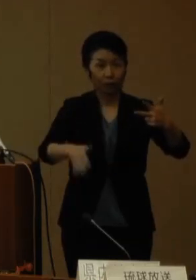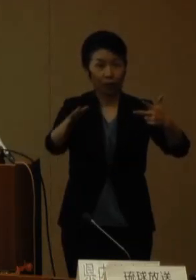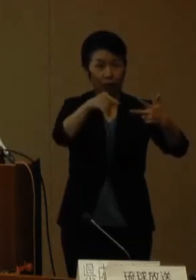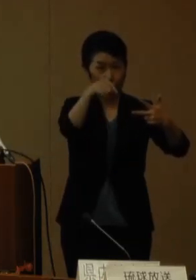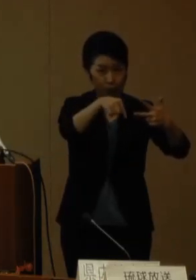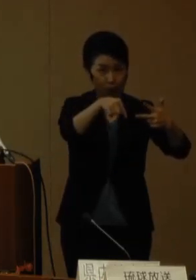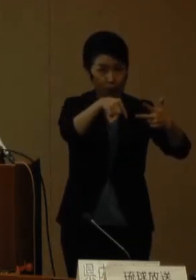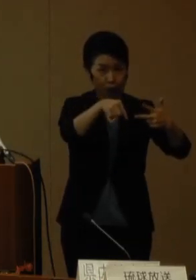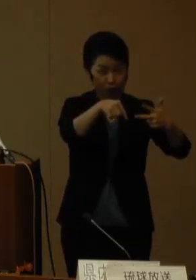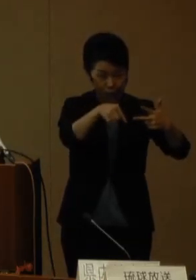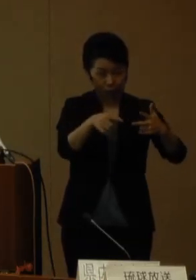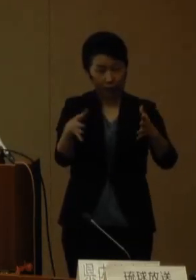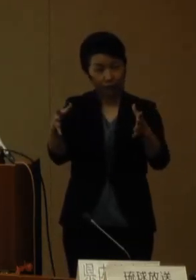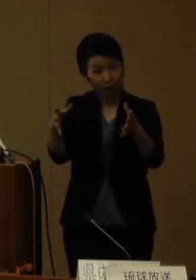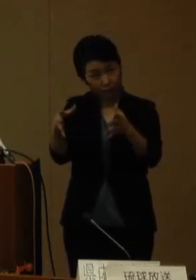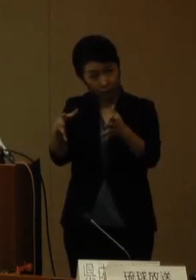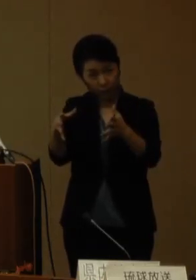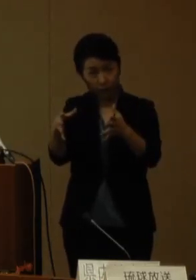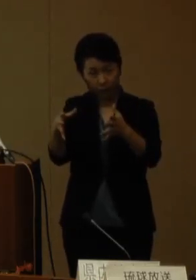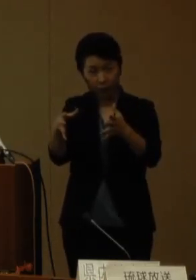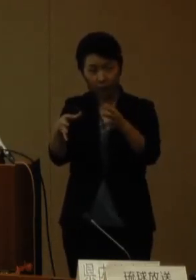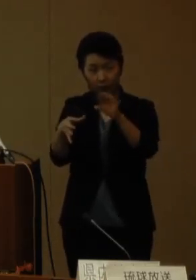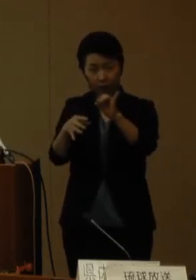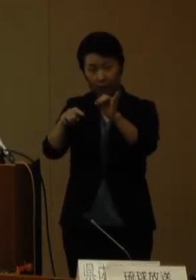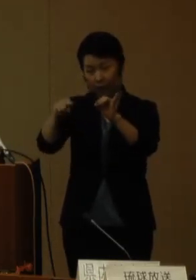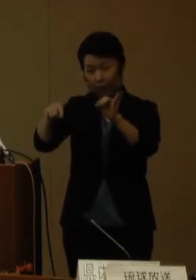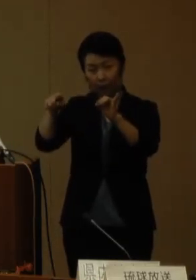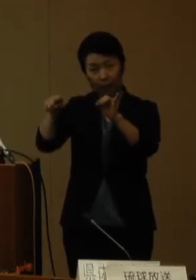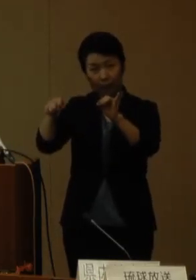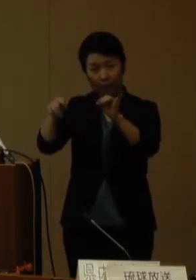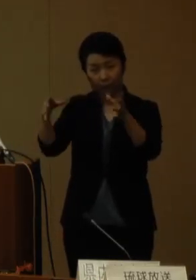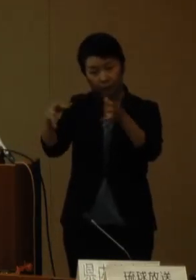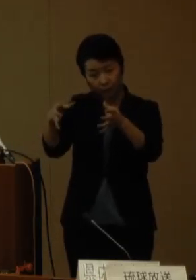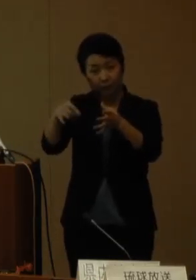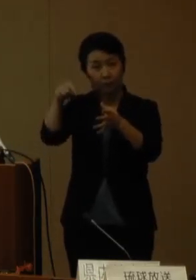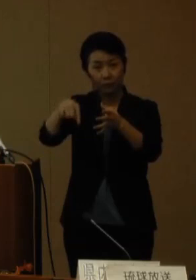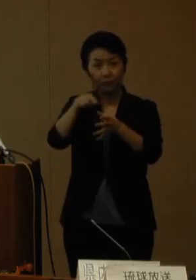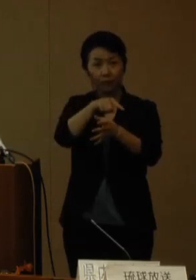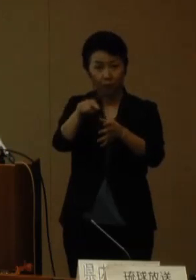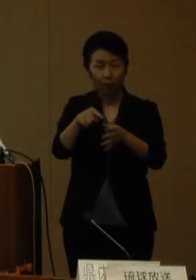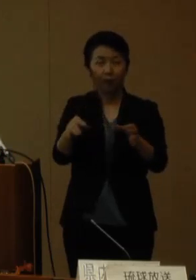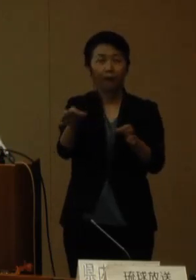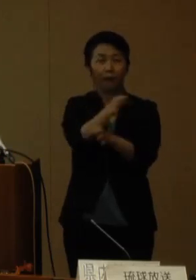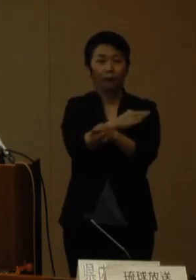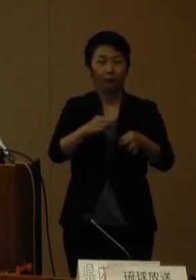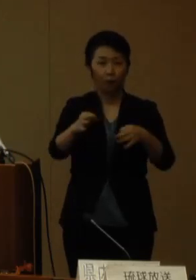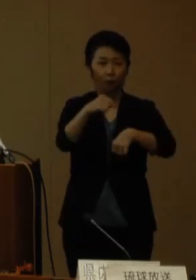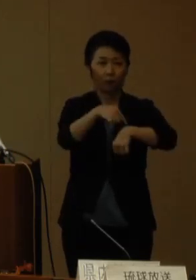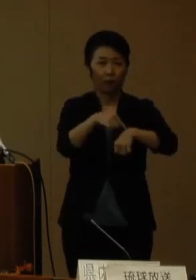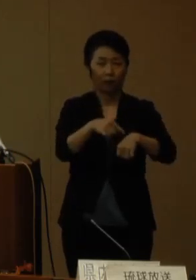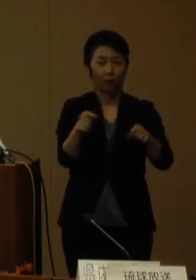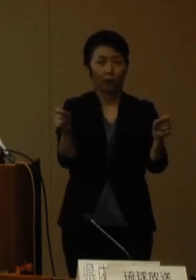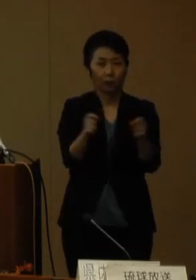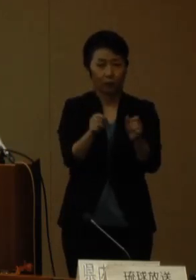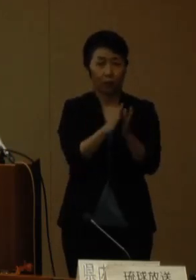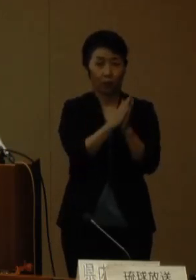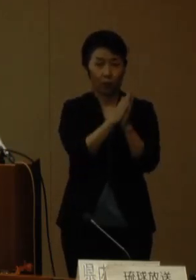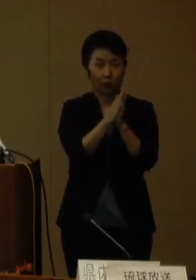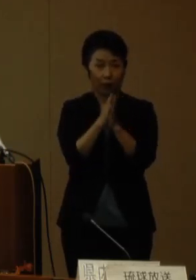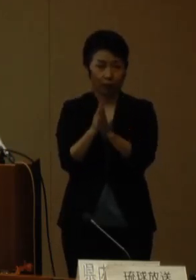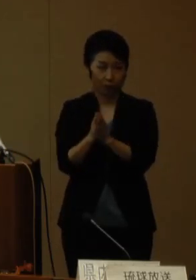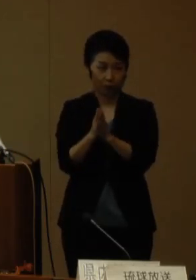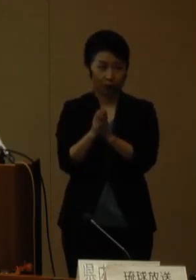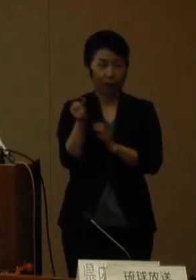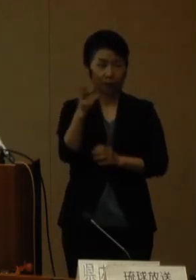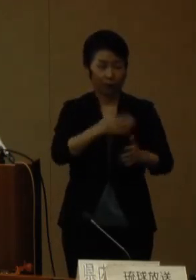1000平米以下の集客施設についても営業時間の短縮を働きかけます。また施設